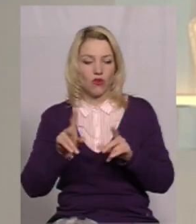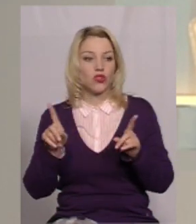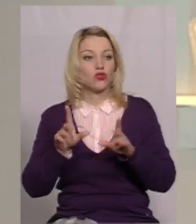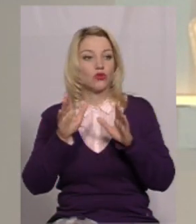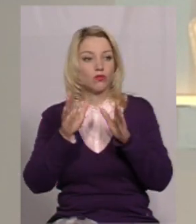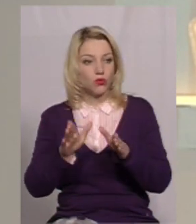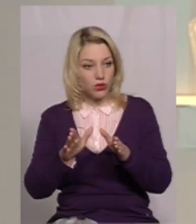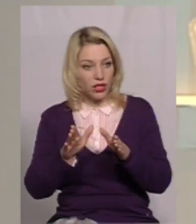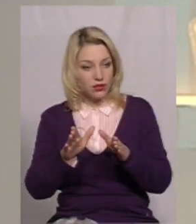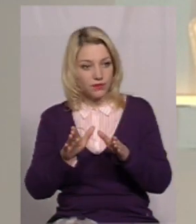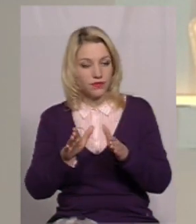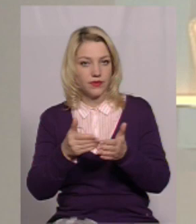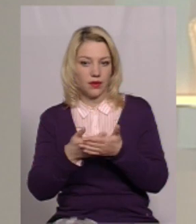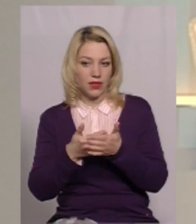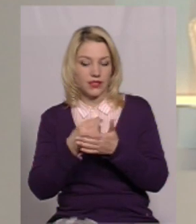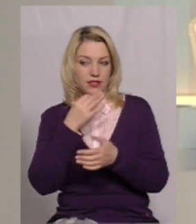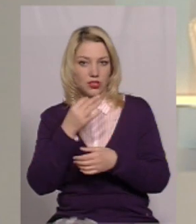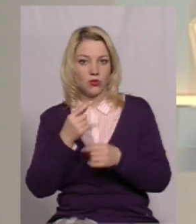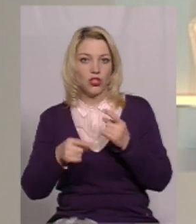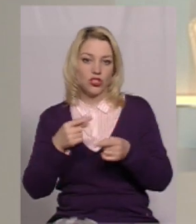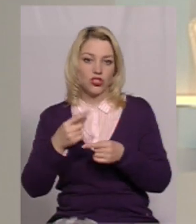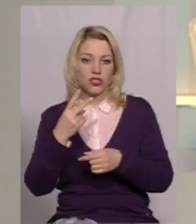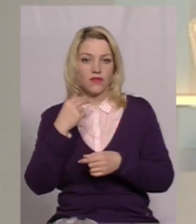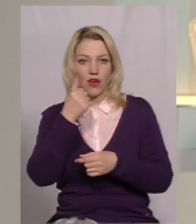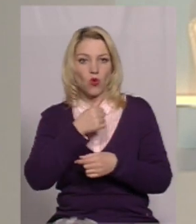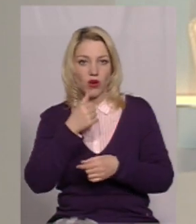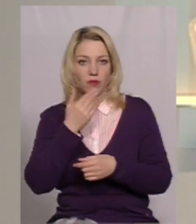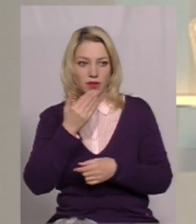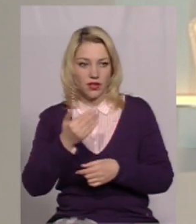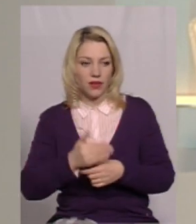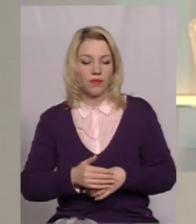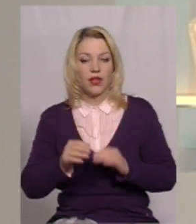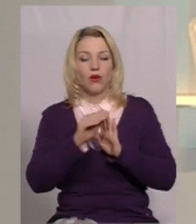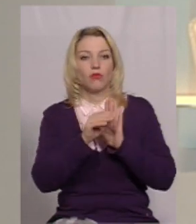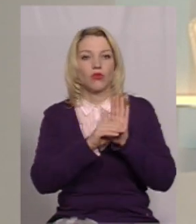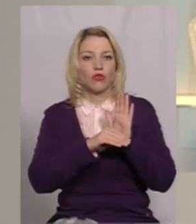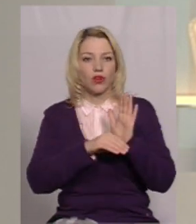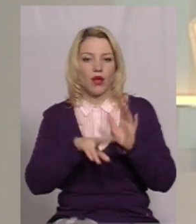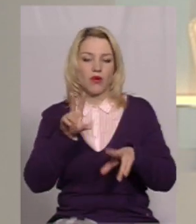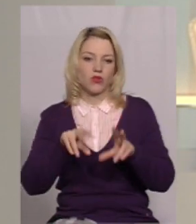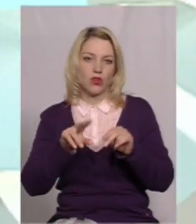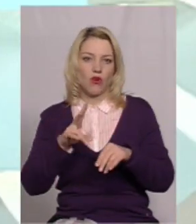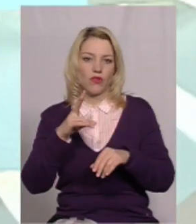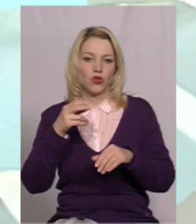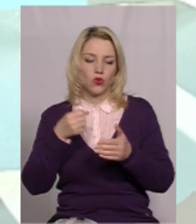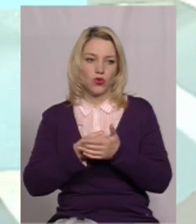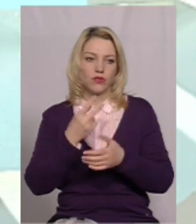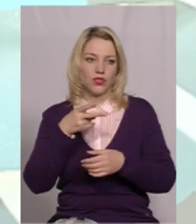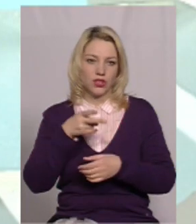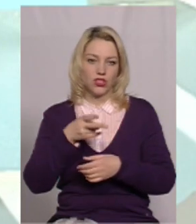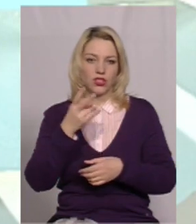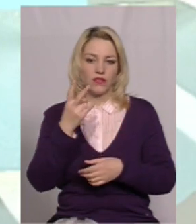буде, скажімо, через 2 роки? Програма розрахована до 2025